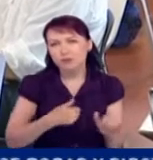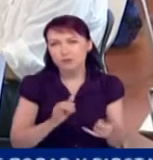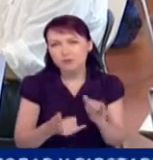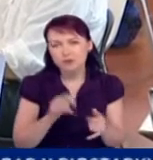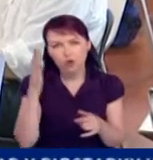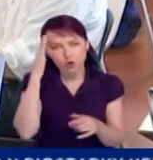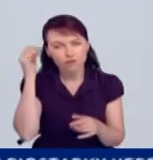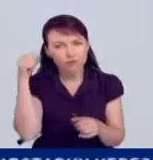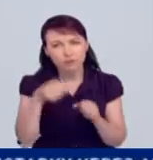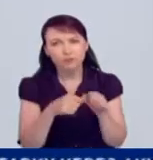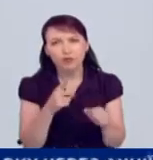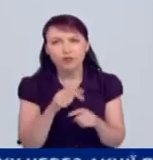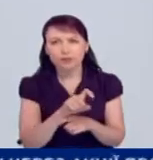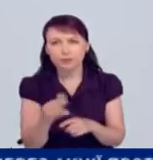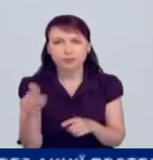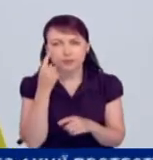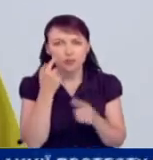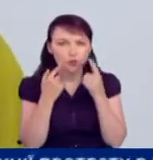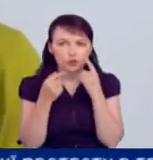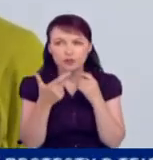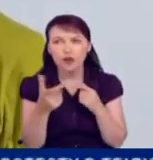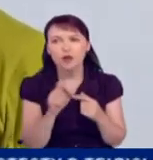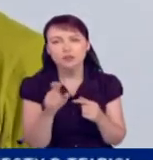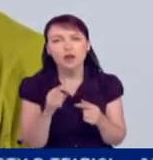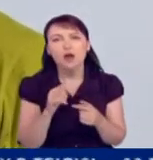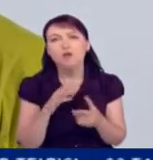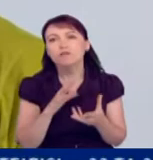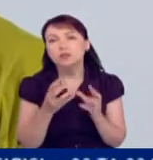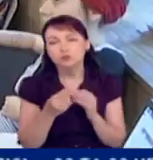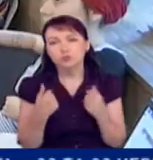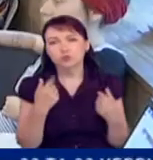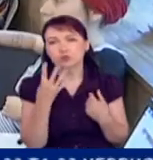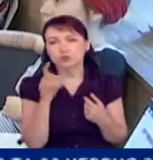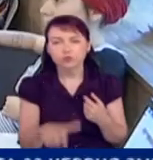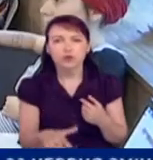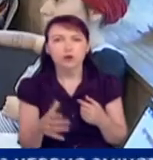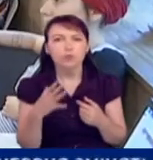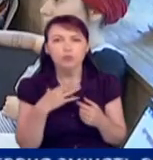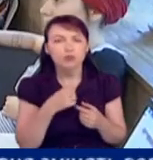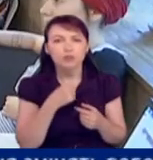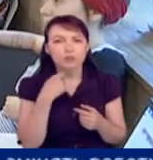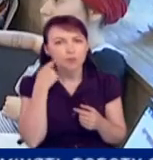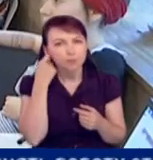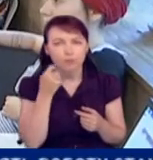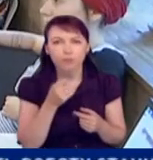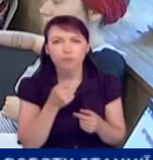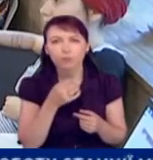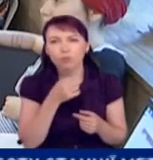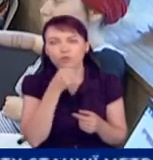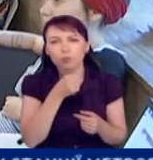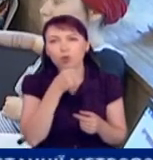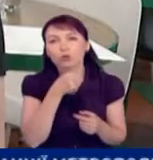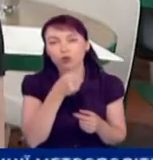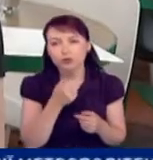голові та залили сльозогінним газом. Внаслідок нападу постраждали 4 людей, серед них були неповнолітні. Безпека і доступність